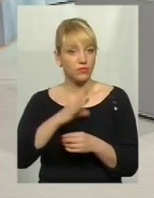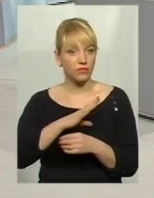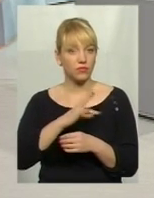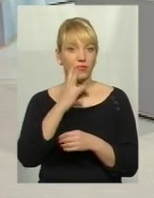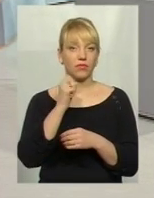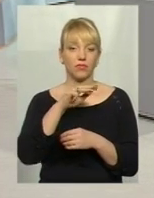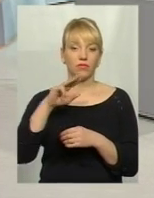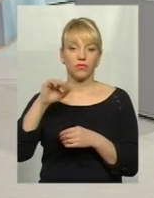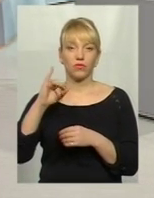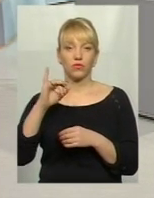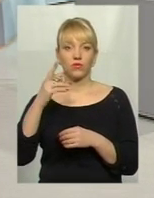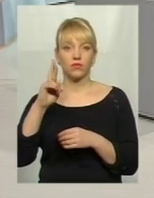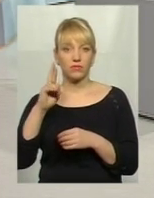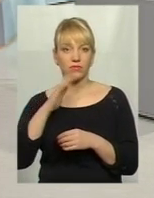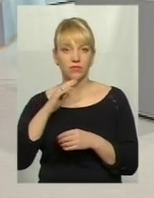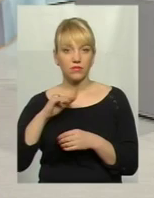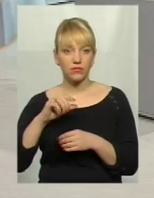Нафтуся тече через територію